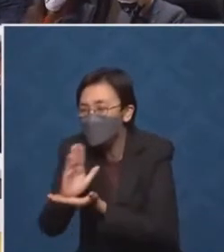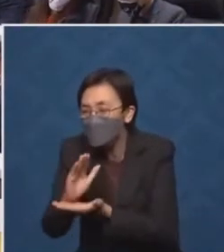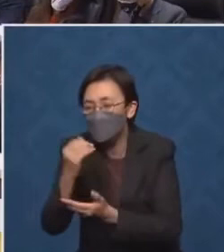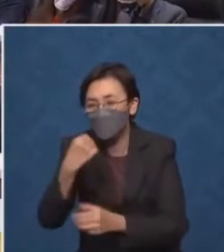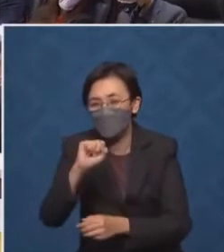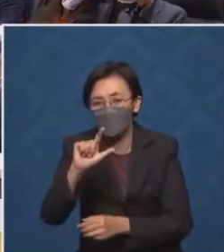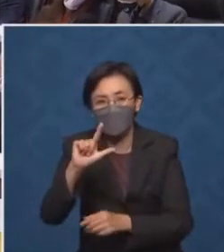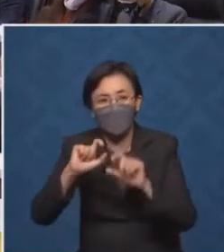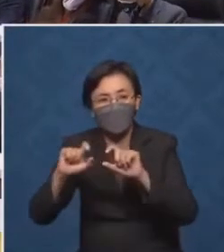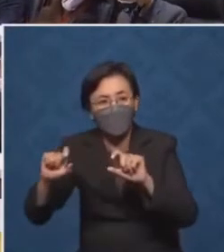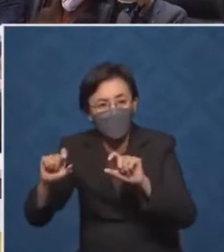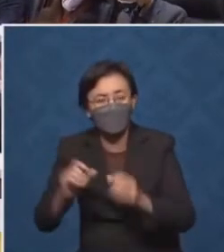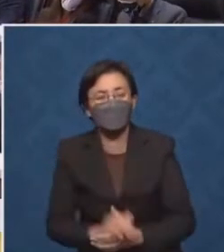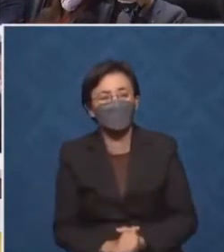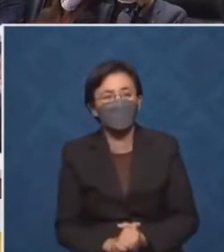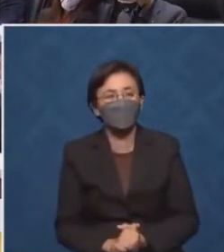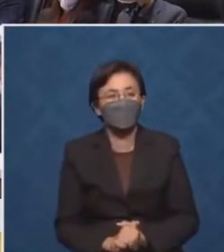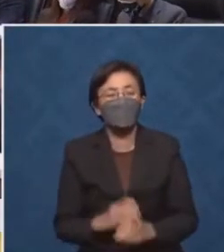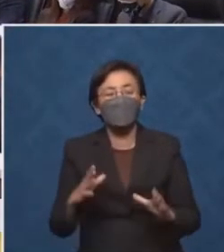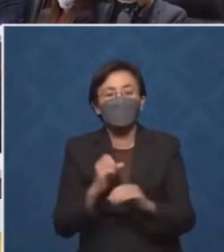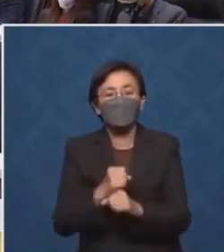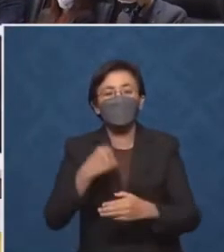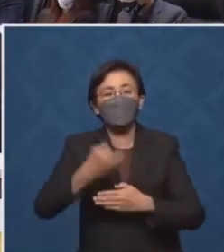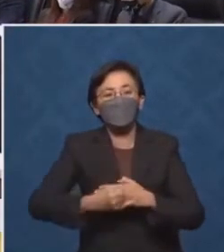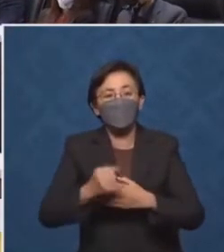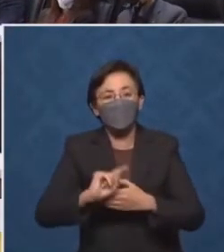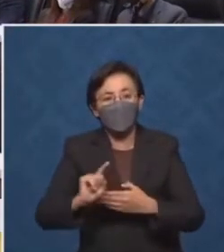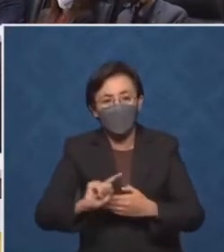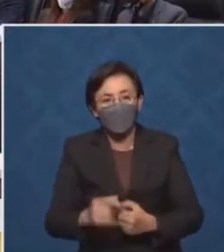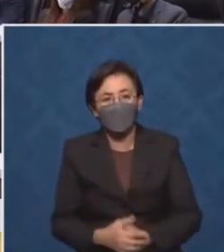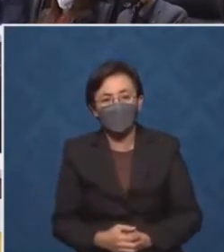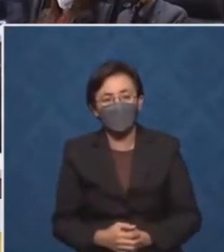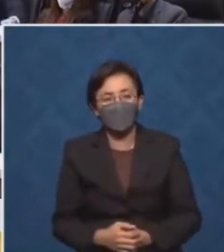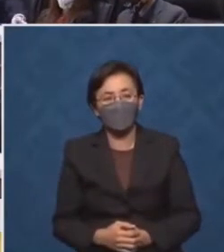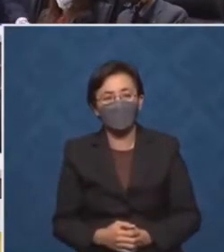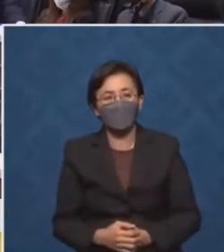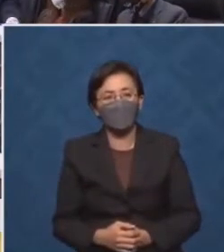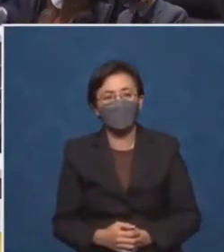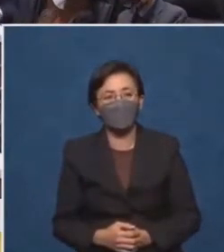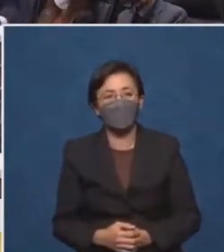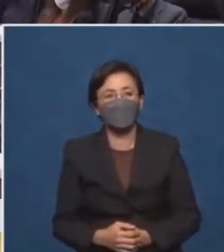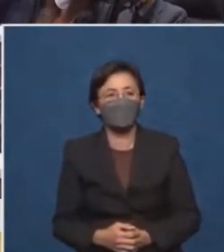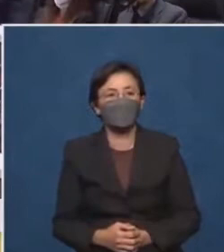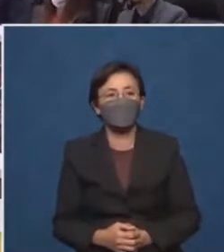ใหมาใช้อีกเรื่องนี้โบแบนี้ครับ